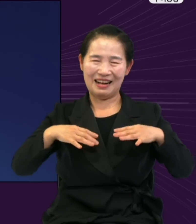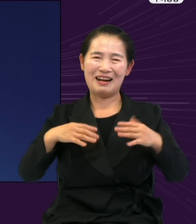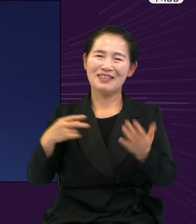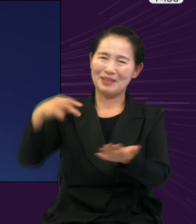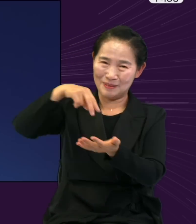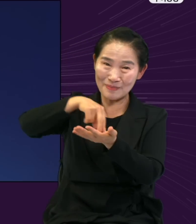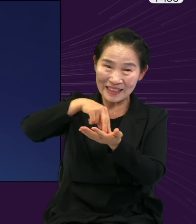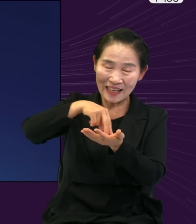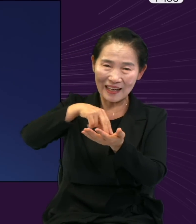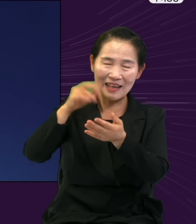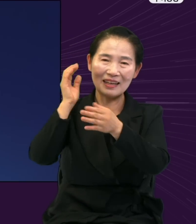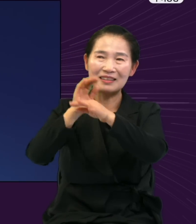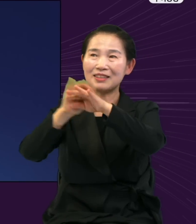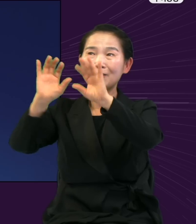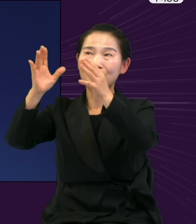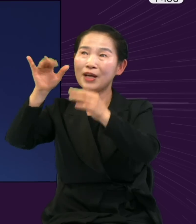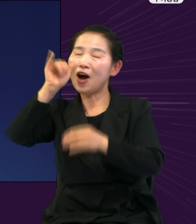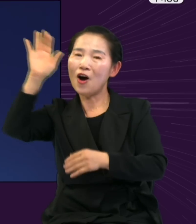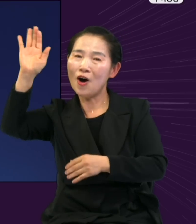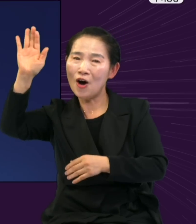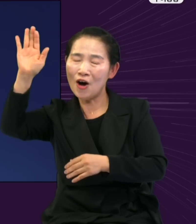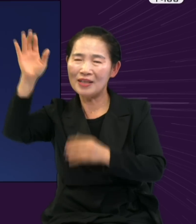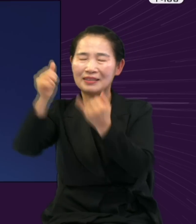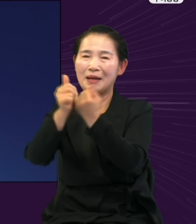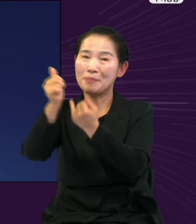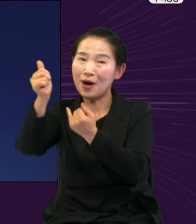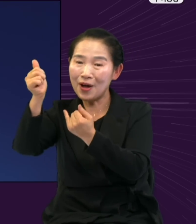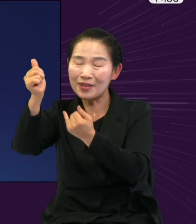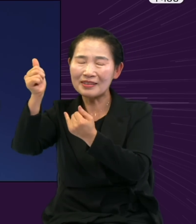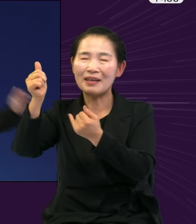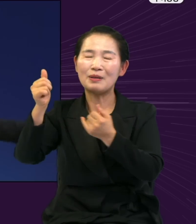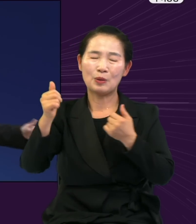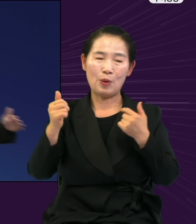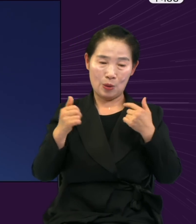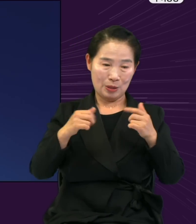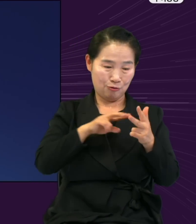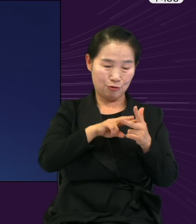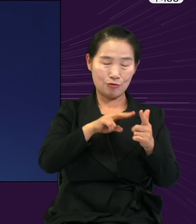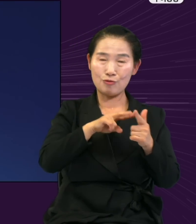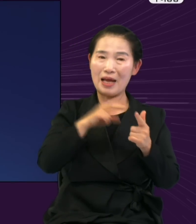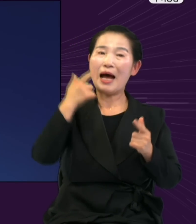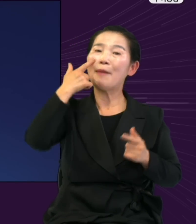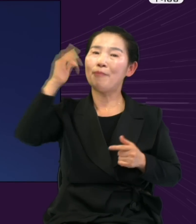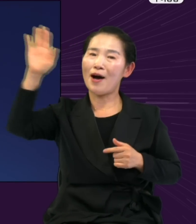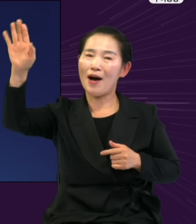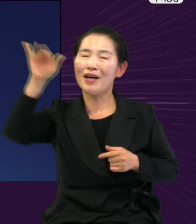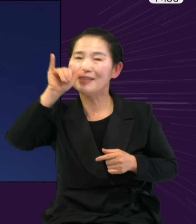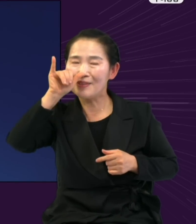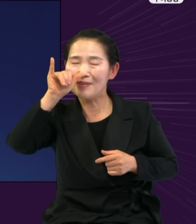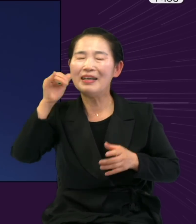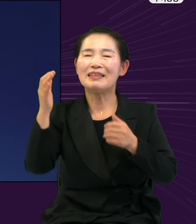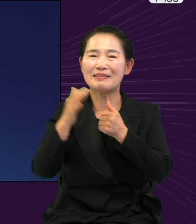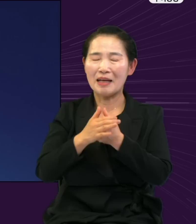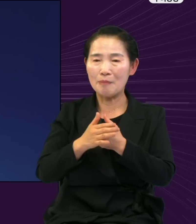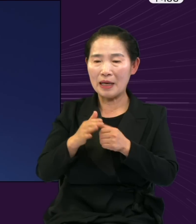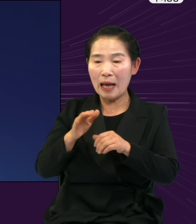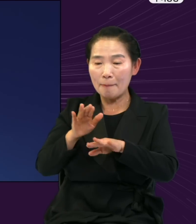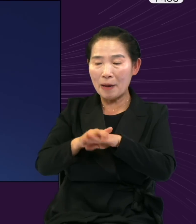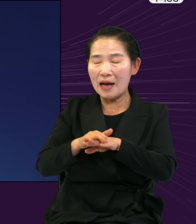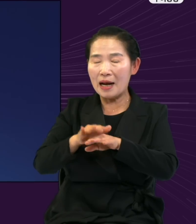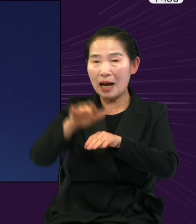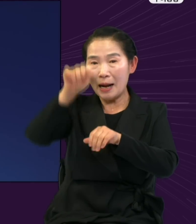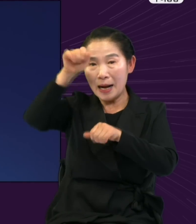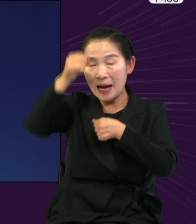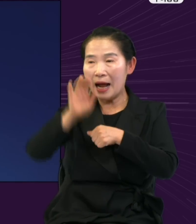천국은 사랑하는 남편과 아빠가 있는 곳입니다. 그래서 우리는 여기에서 그냥 한 발 내딛어 가는 곳이 천국이라고 생각합니다.